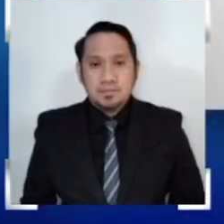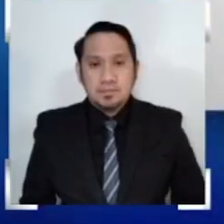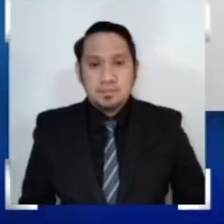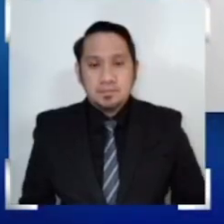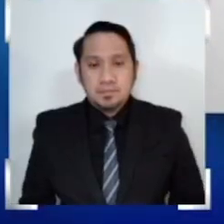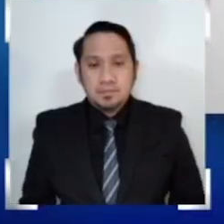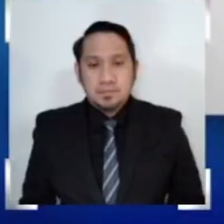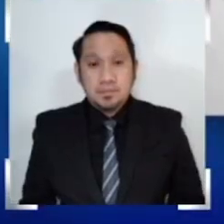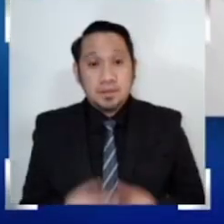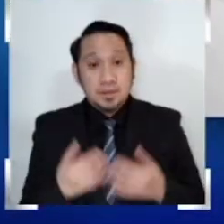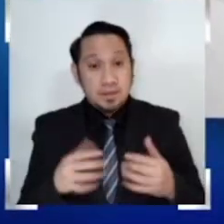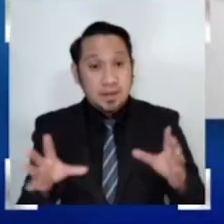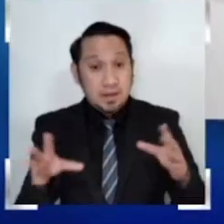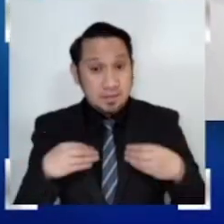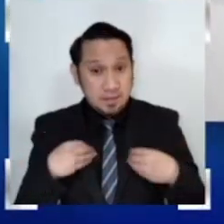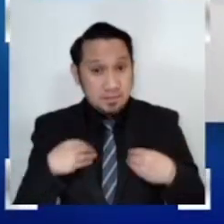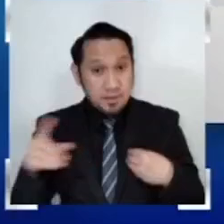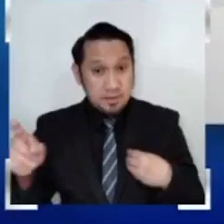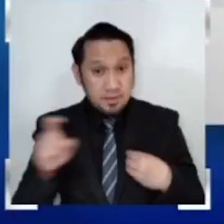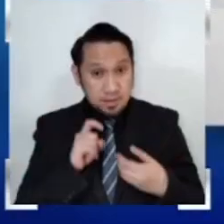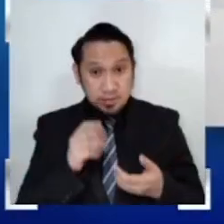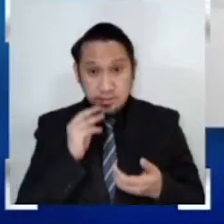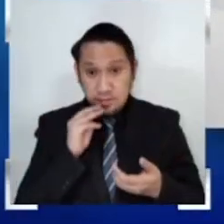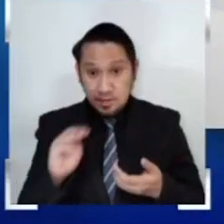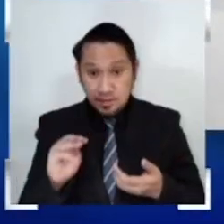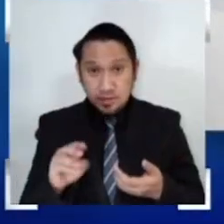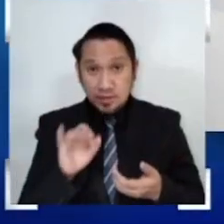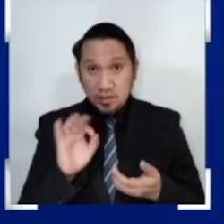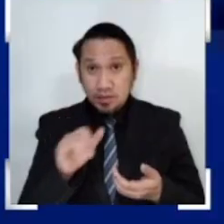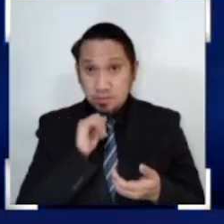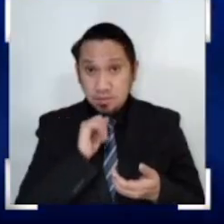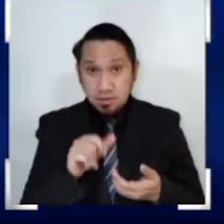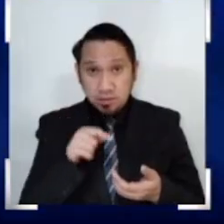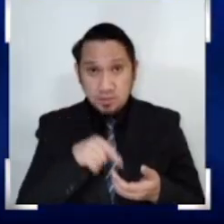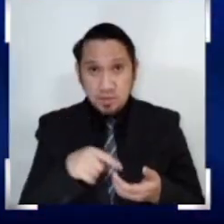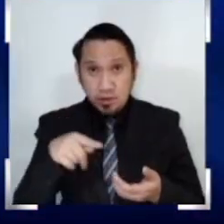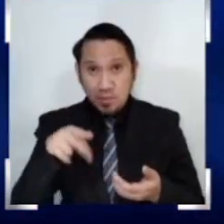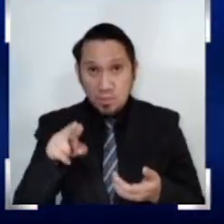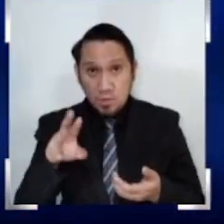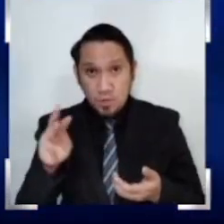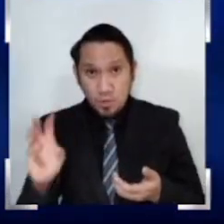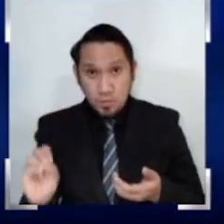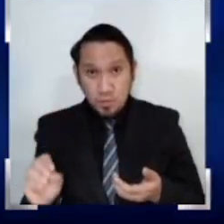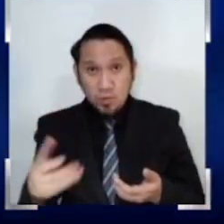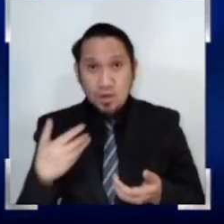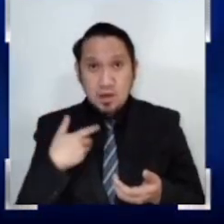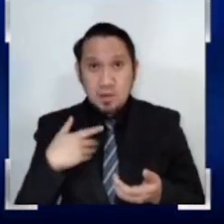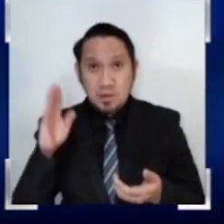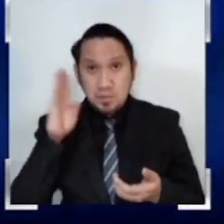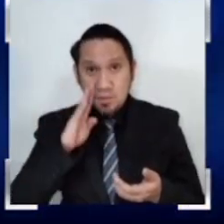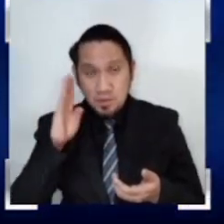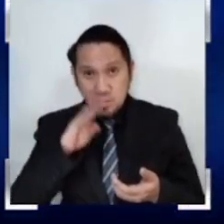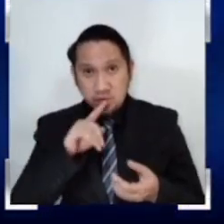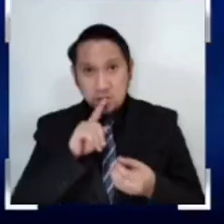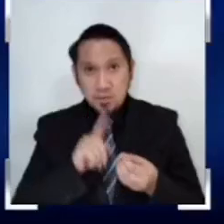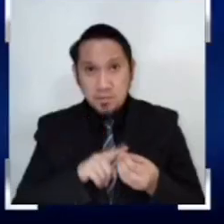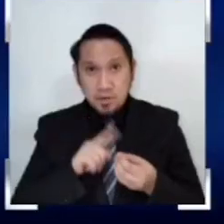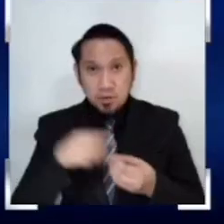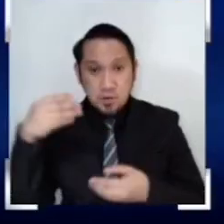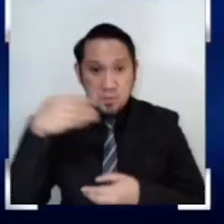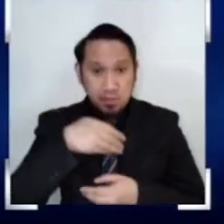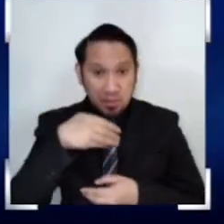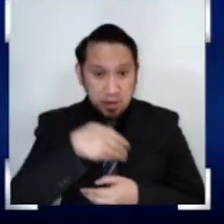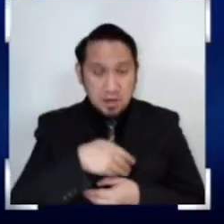Nakatanggap na ba kayo ng mga text message na kung hindi ka inaalok ng mga promo, nagka-problema naman raw ang iyong bank account at kailangan